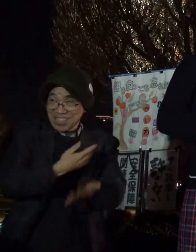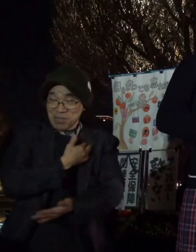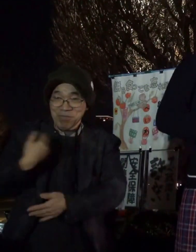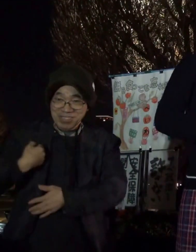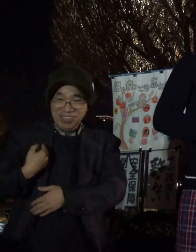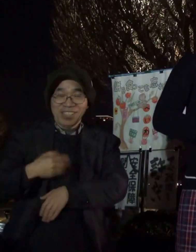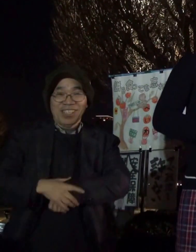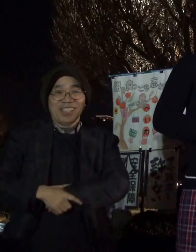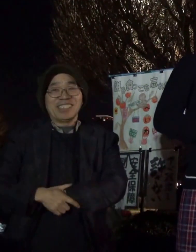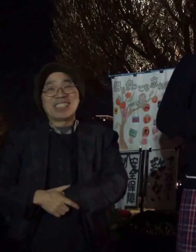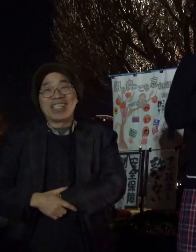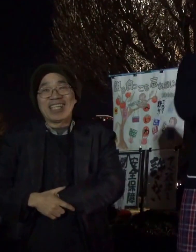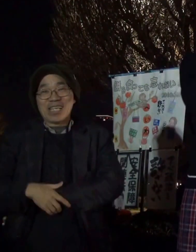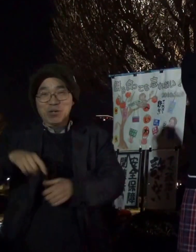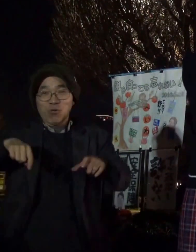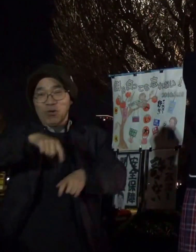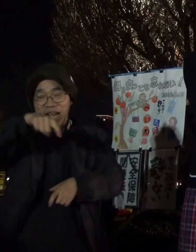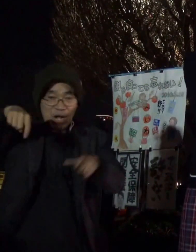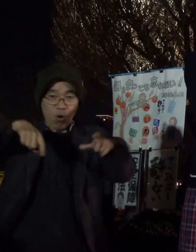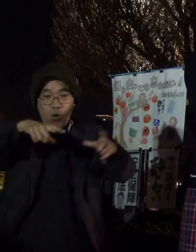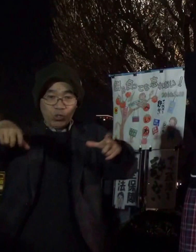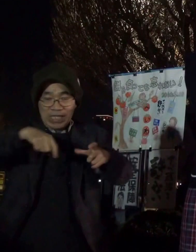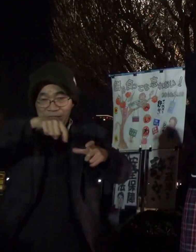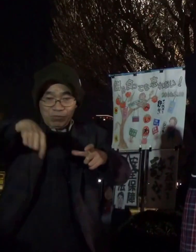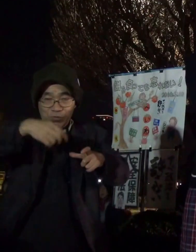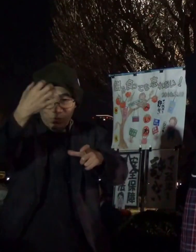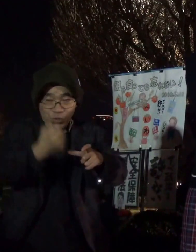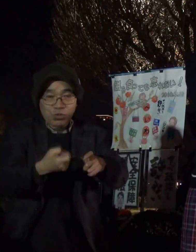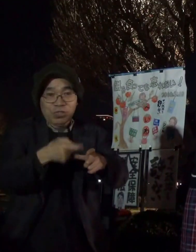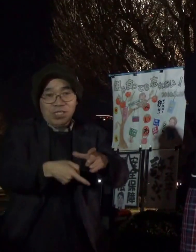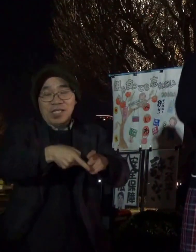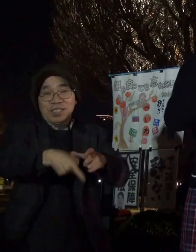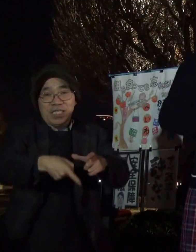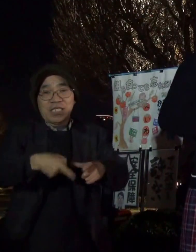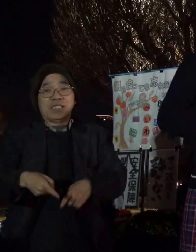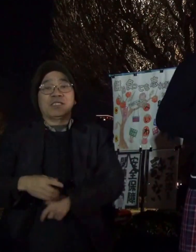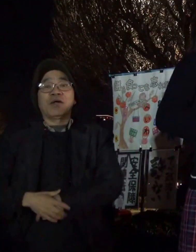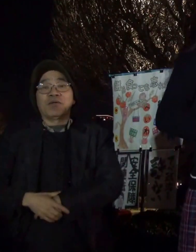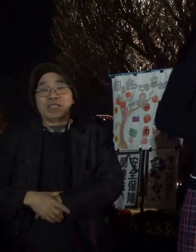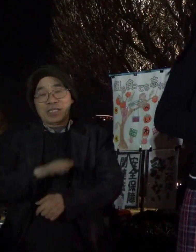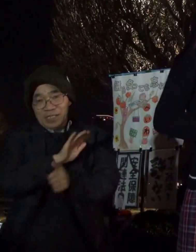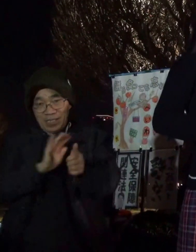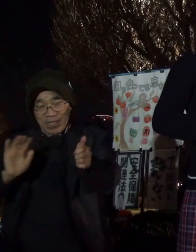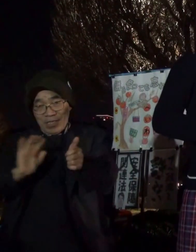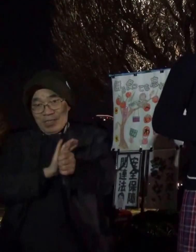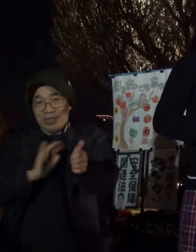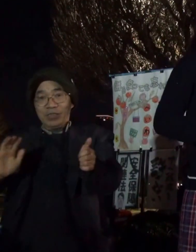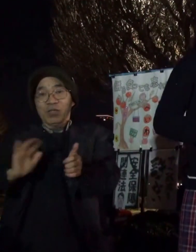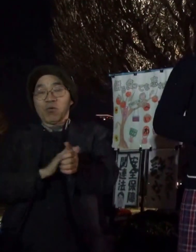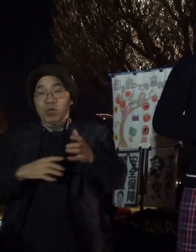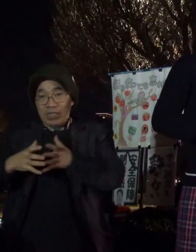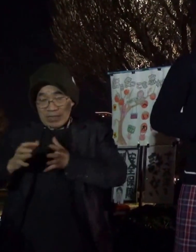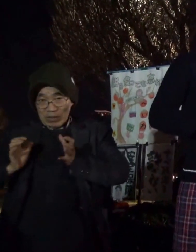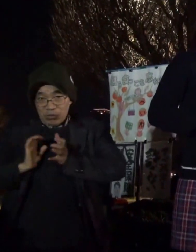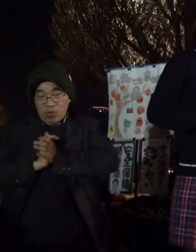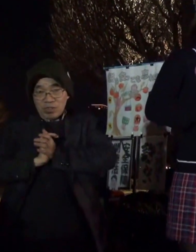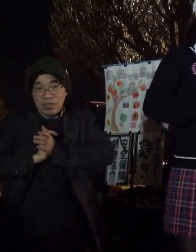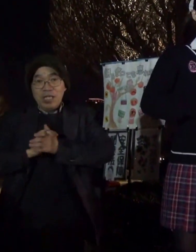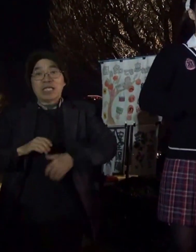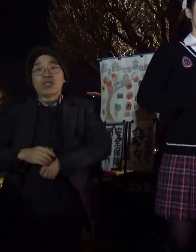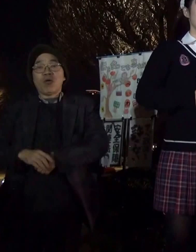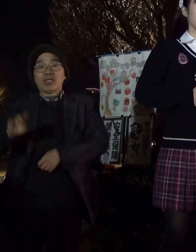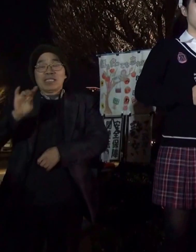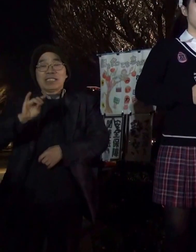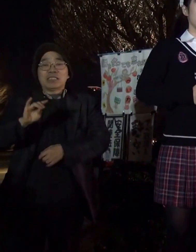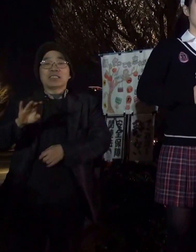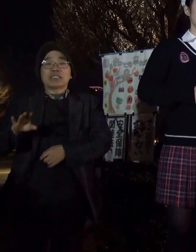ということで、このレコーディングに参加していただいた方は、先ほども石野さんが紹介していただいたんですけども、はい、参議院議